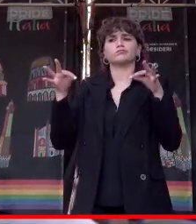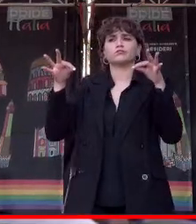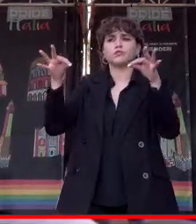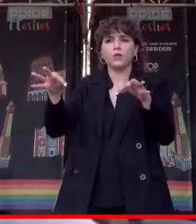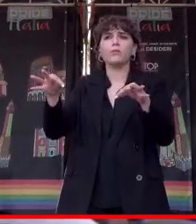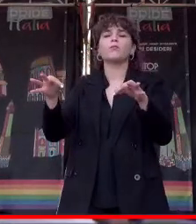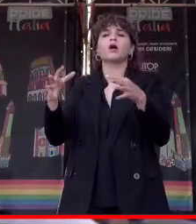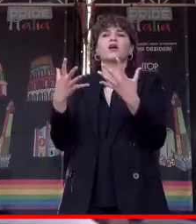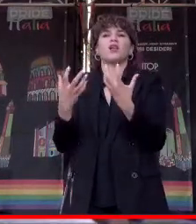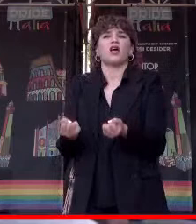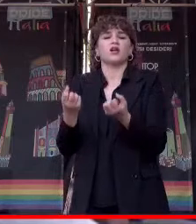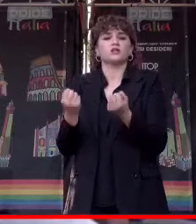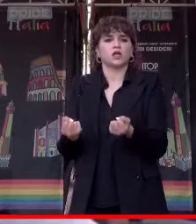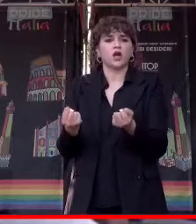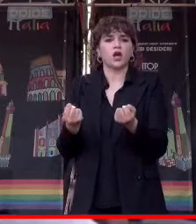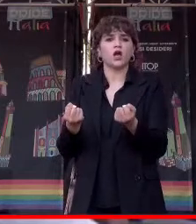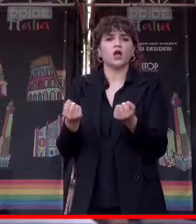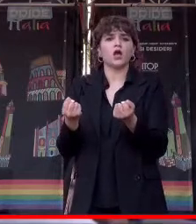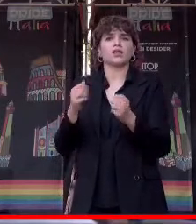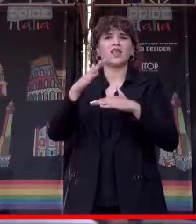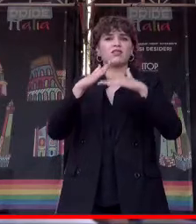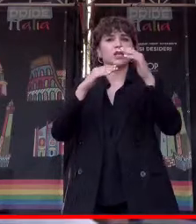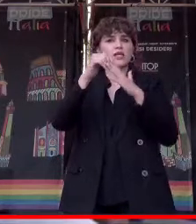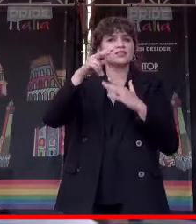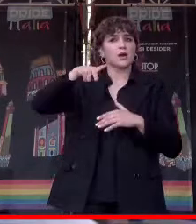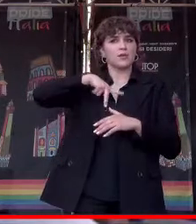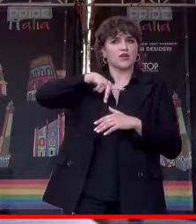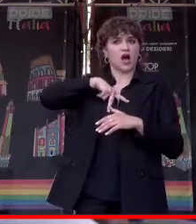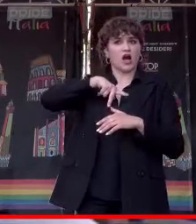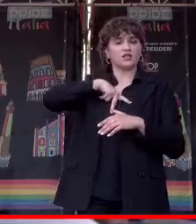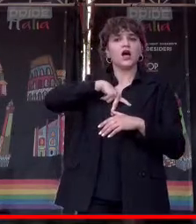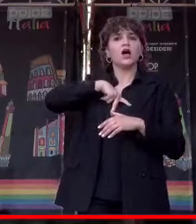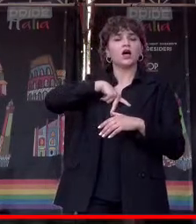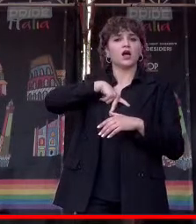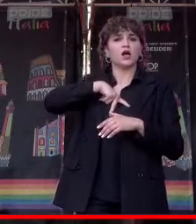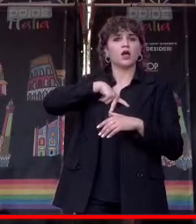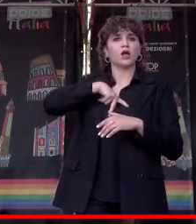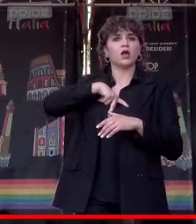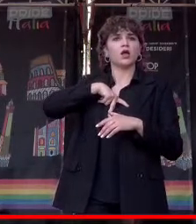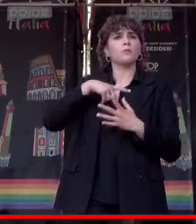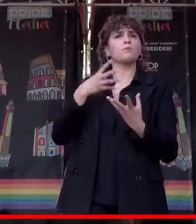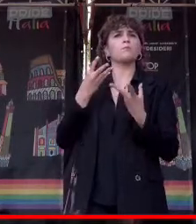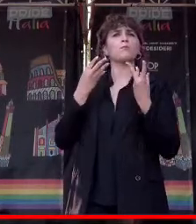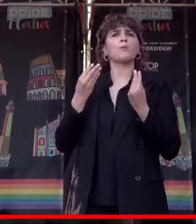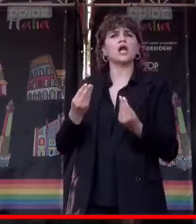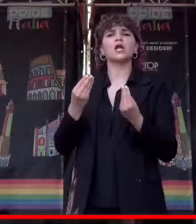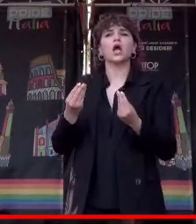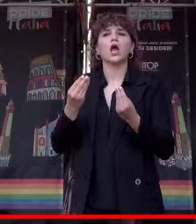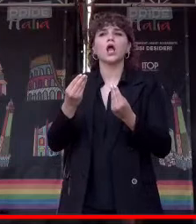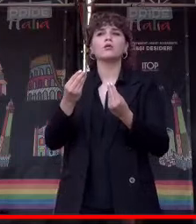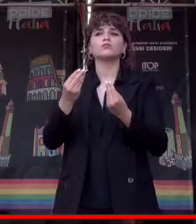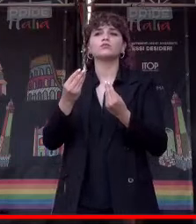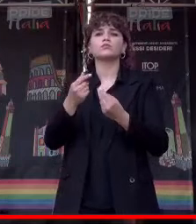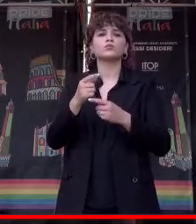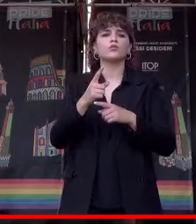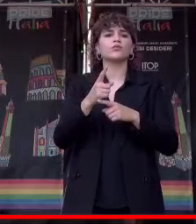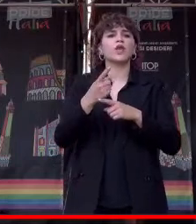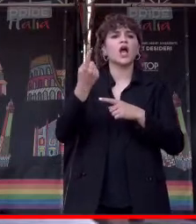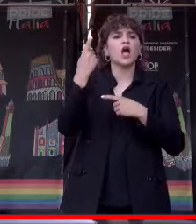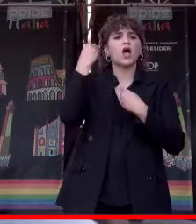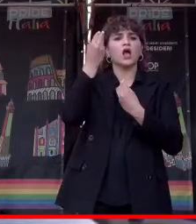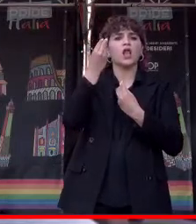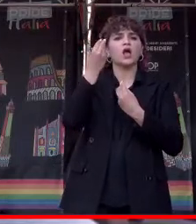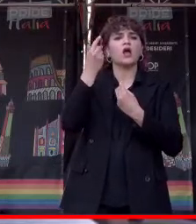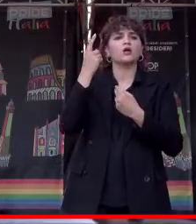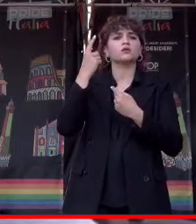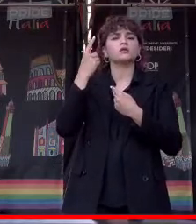dell'edilizia privata. Politica pure lì, hai visto? Perché non pensare invece della singola attività che debba adeguare